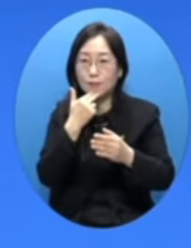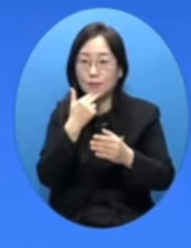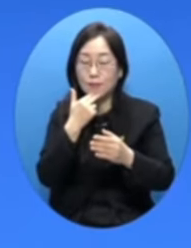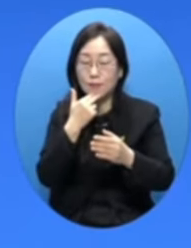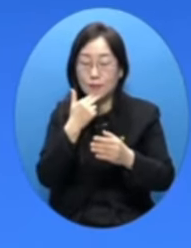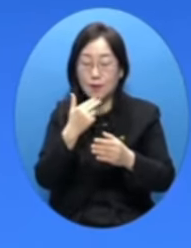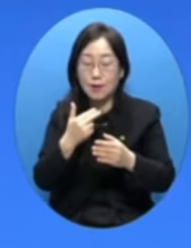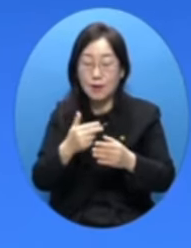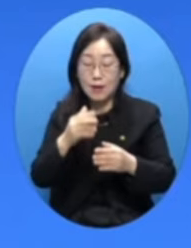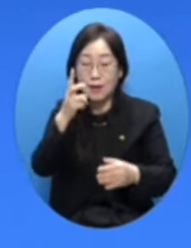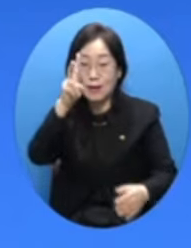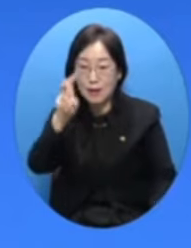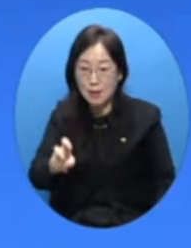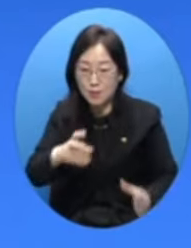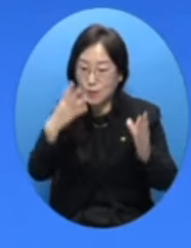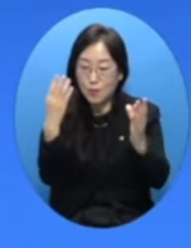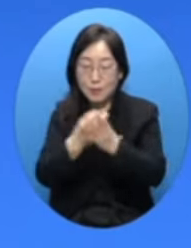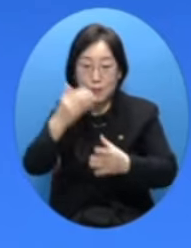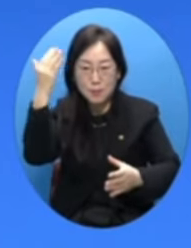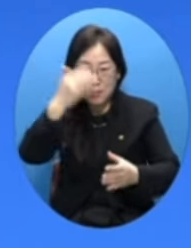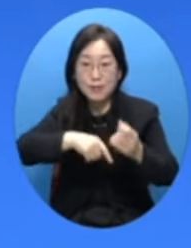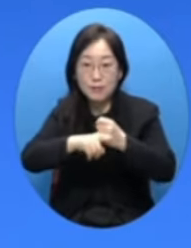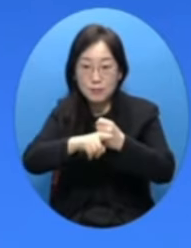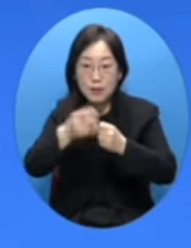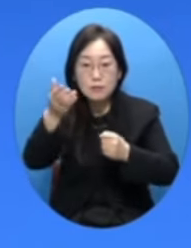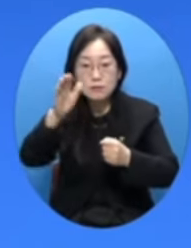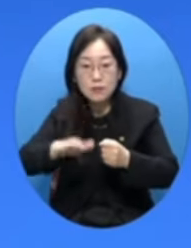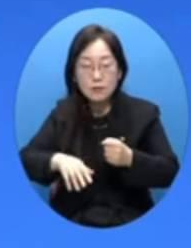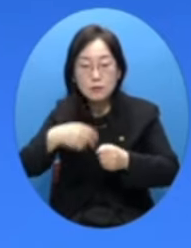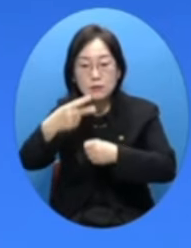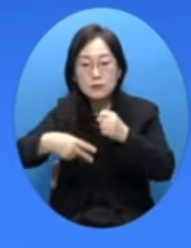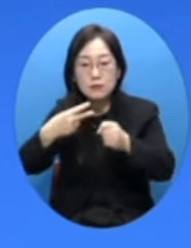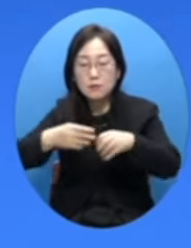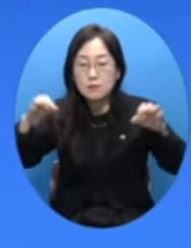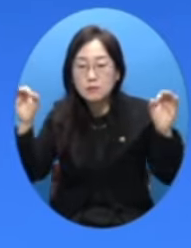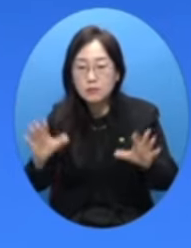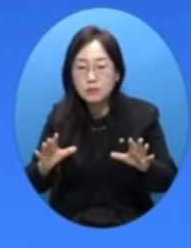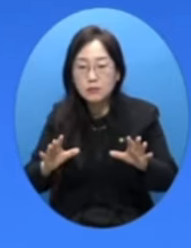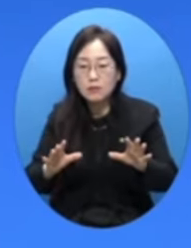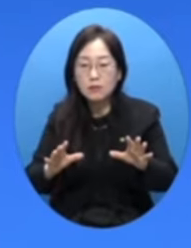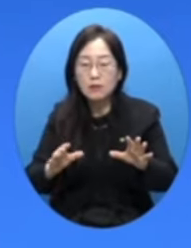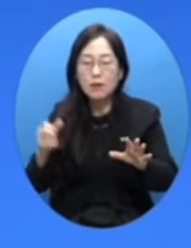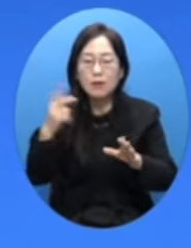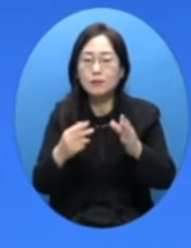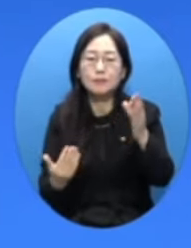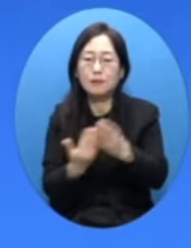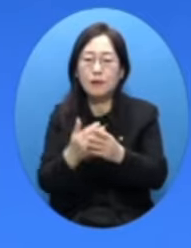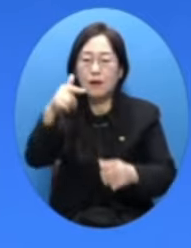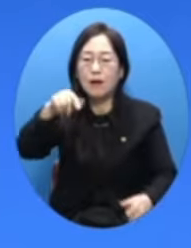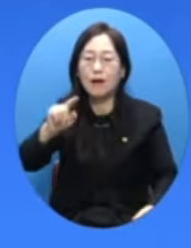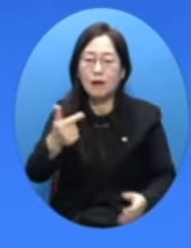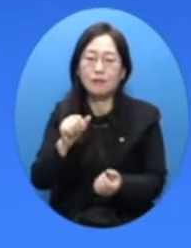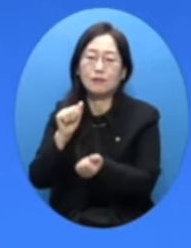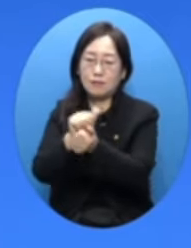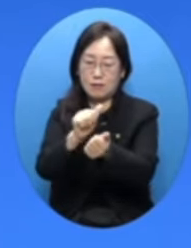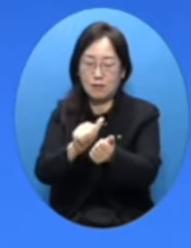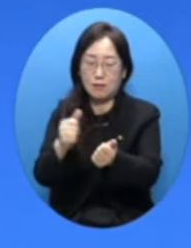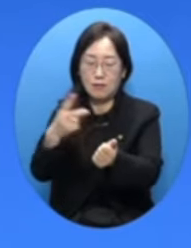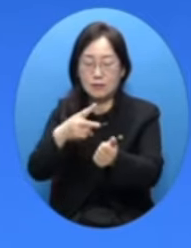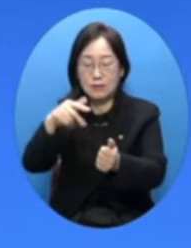암에서 벗어날 수 있다고 하는데 2년 만에 또 재발이 돼가지고 간암이 돼서 간을 또 절제했습니다.